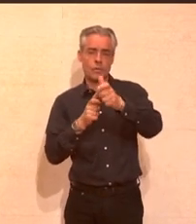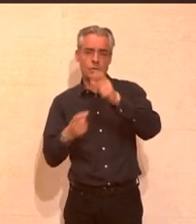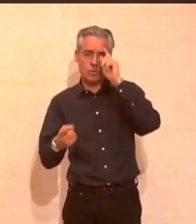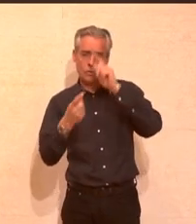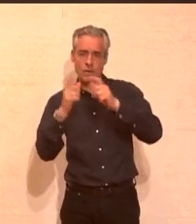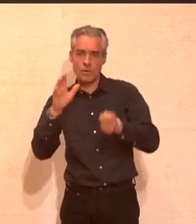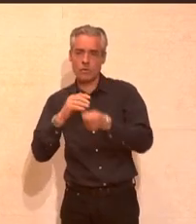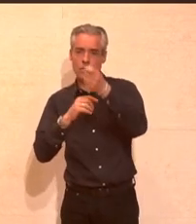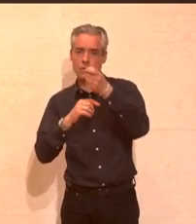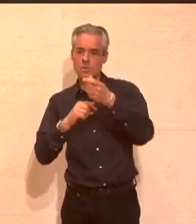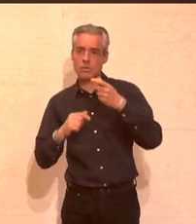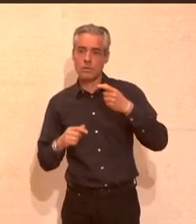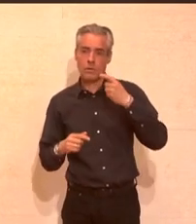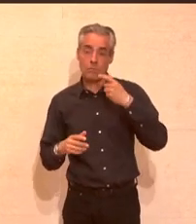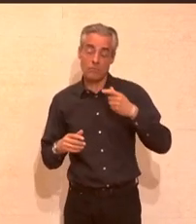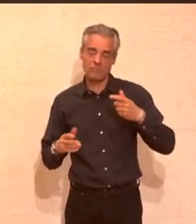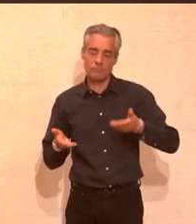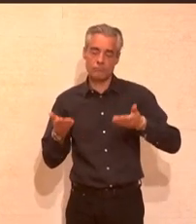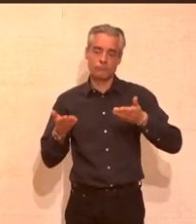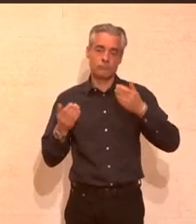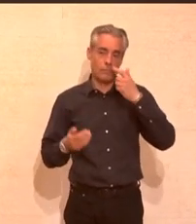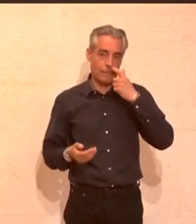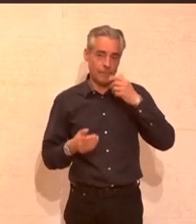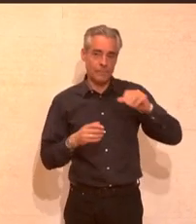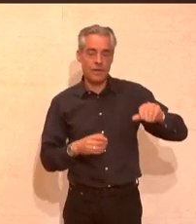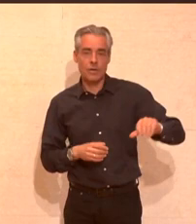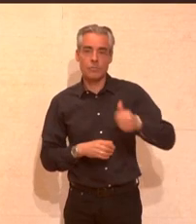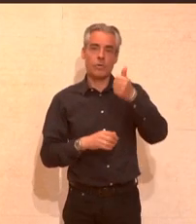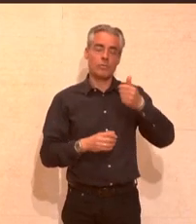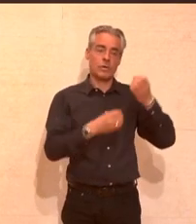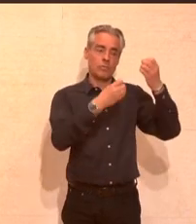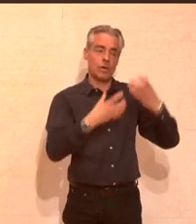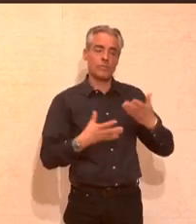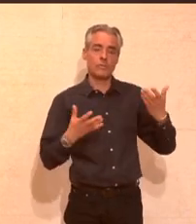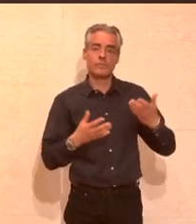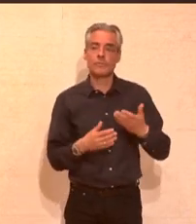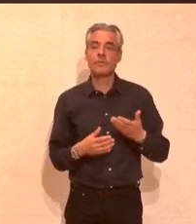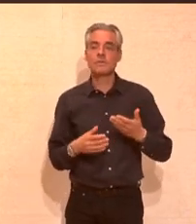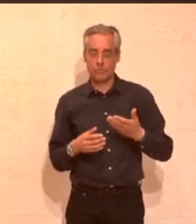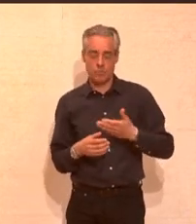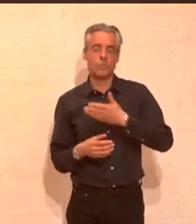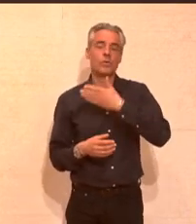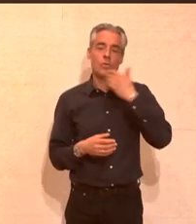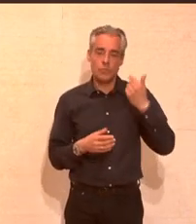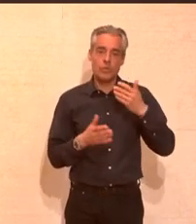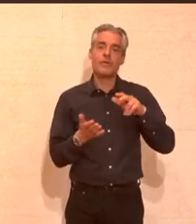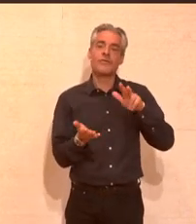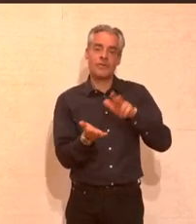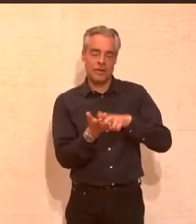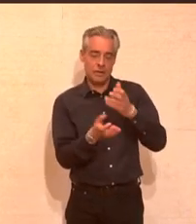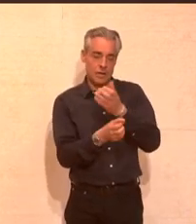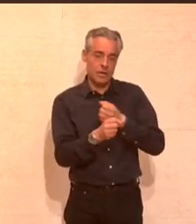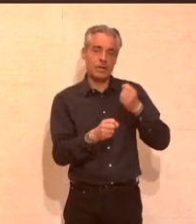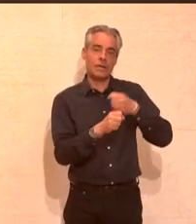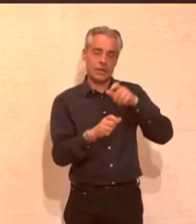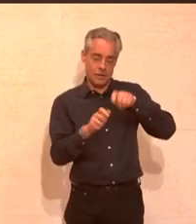l'éducation. C'est ainsi que l'un de ses premiers faits d'armes a été de valider, de construire des